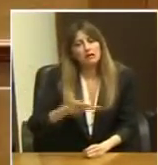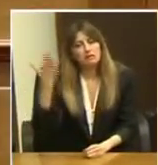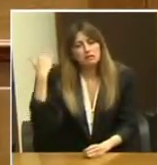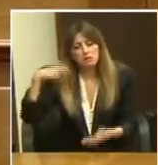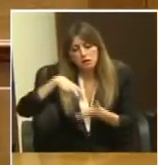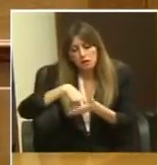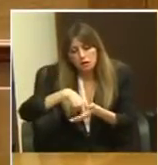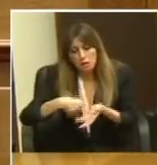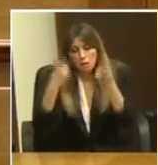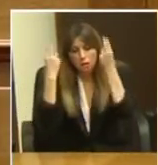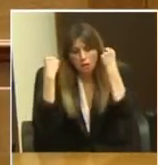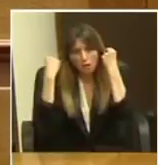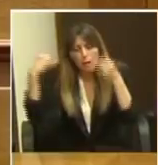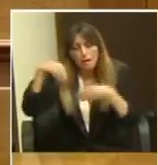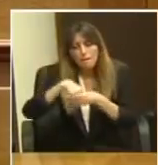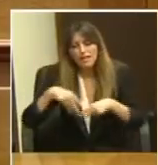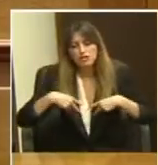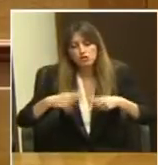Συμβούλιο.